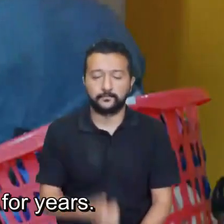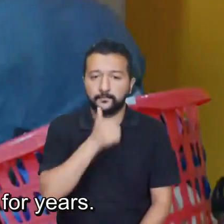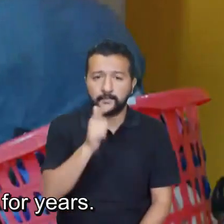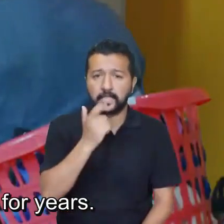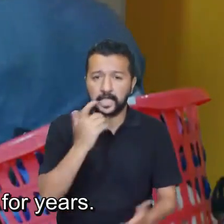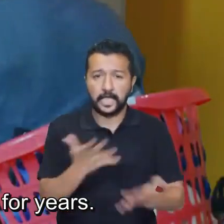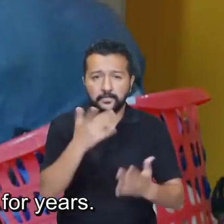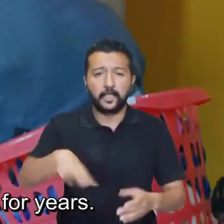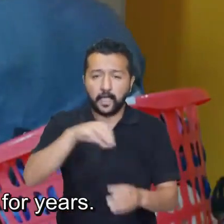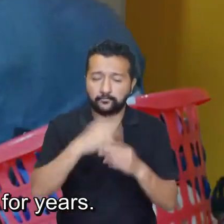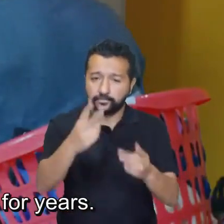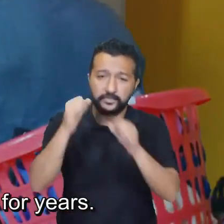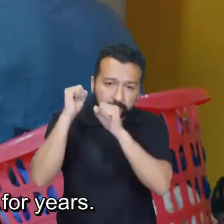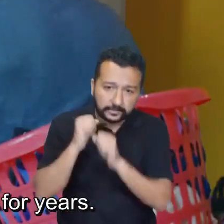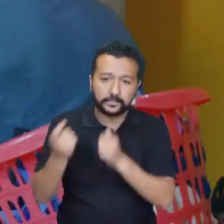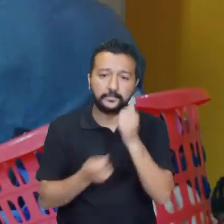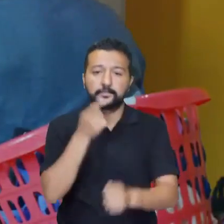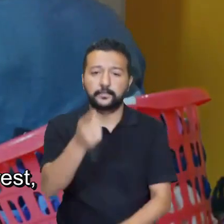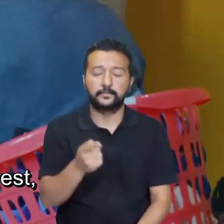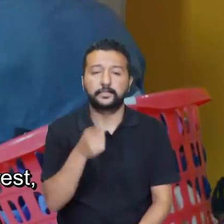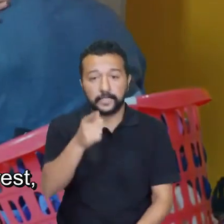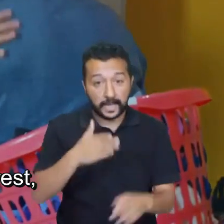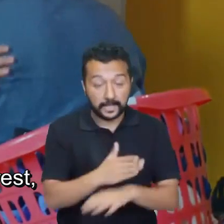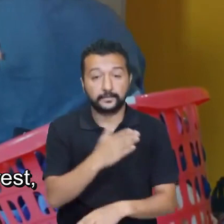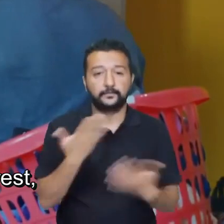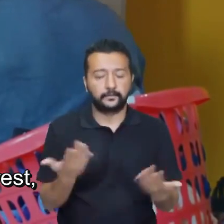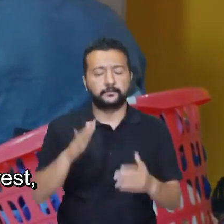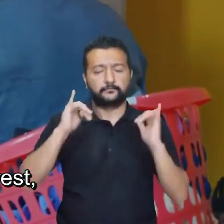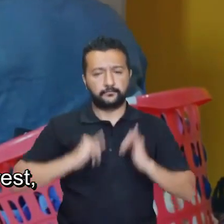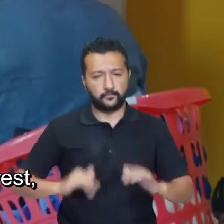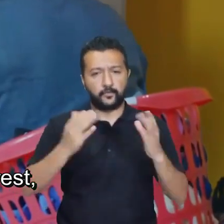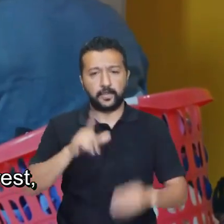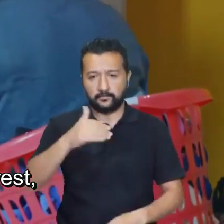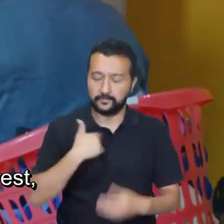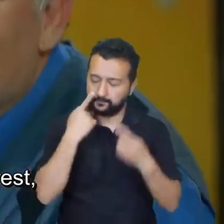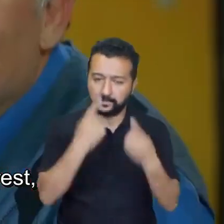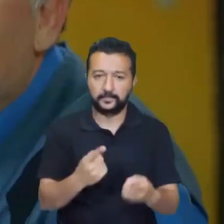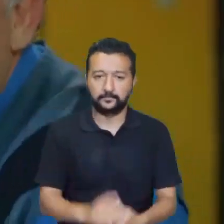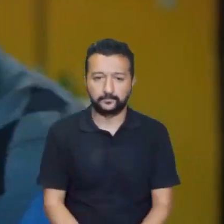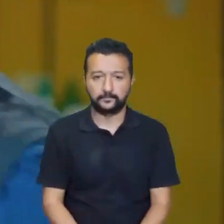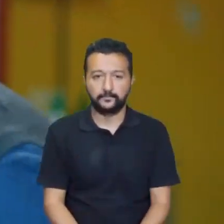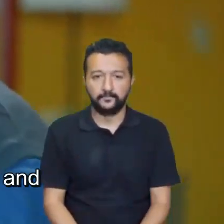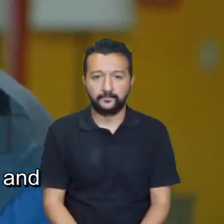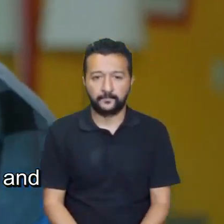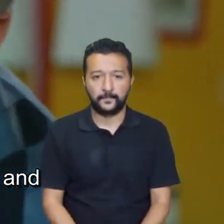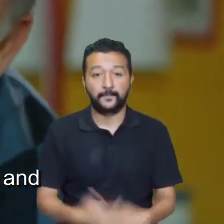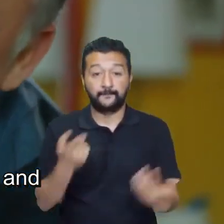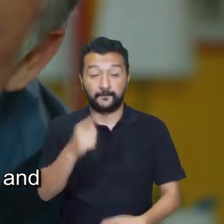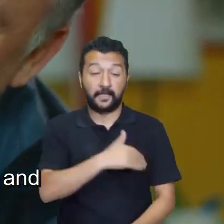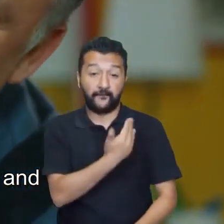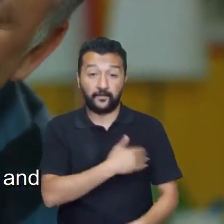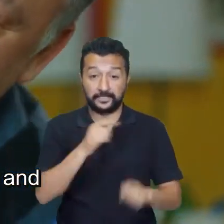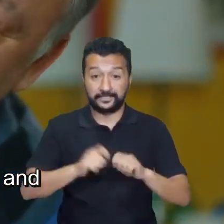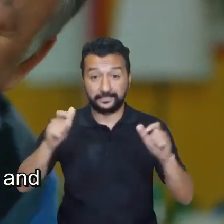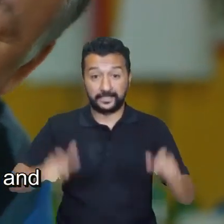Baba yıllardır bütün kahrımı sen çektin zaten. Sen artık ayaklarını uzat, dinlen. Biz sana bakalım. Hele şu